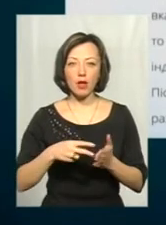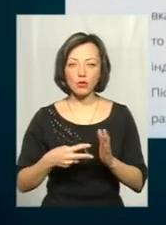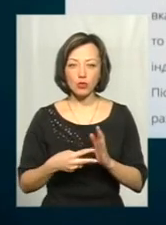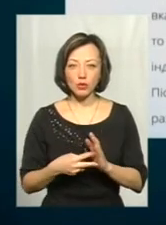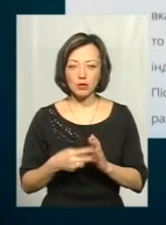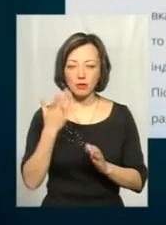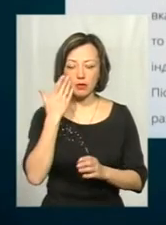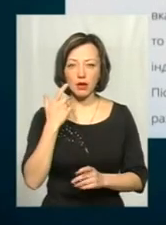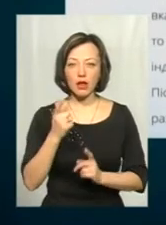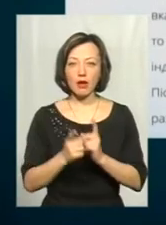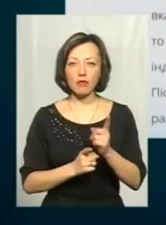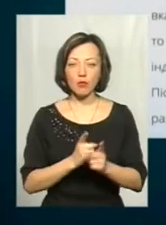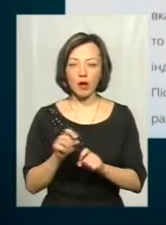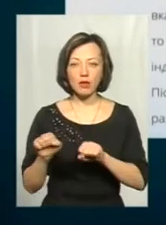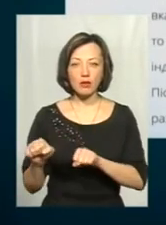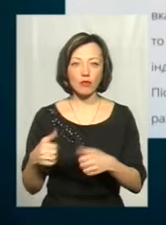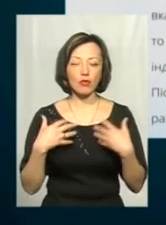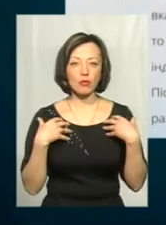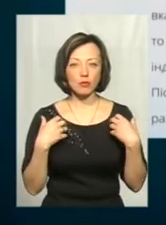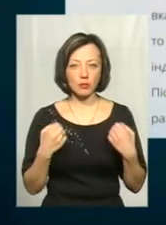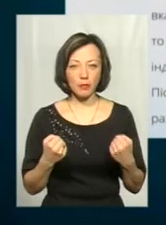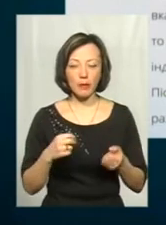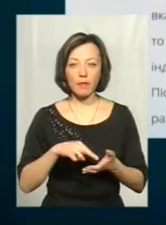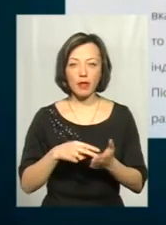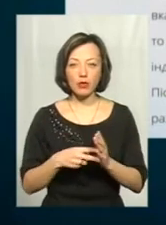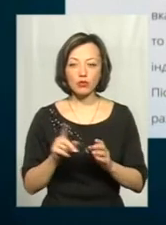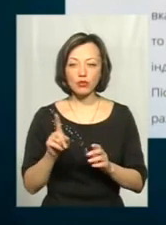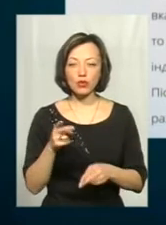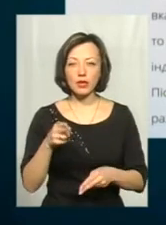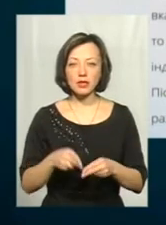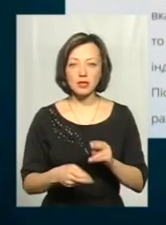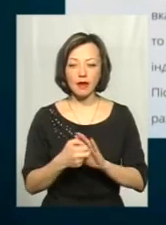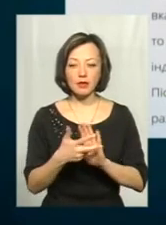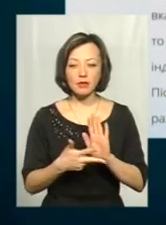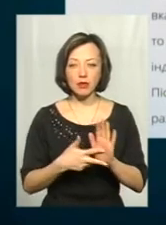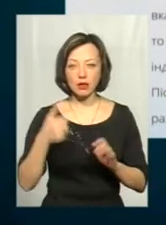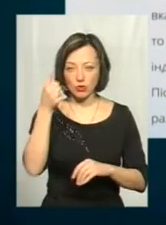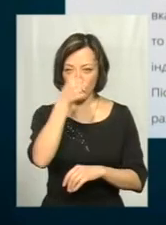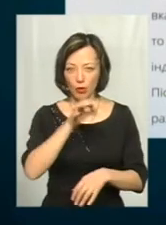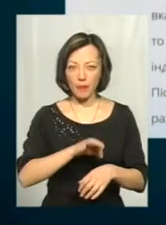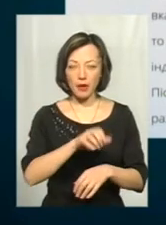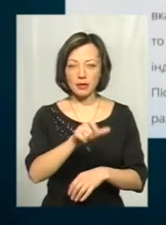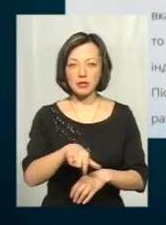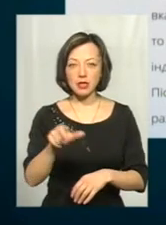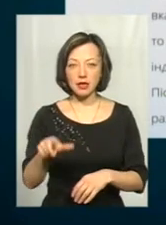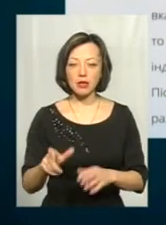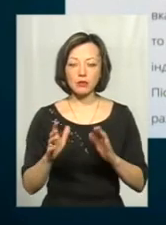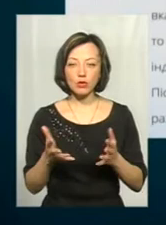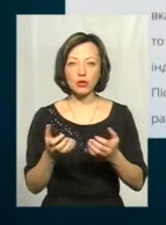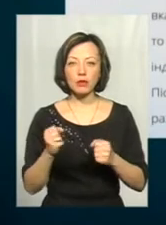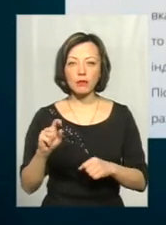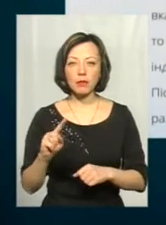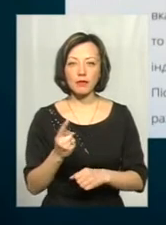при реформуванні охорони здоров'я, планується, що до кінця 2018 року пацієнти отримуватимуть первинну